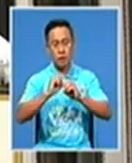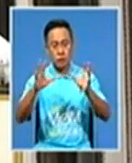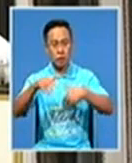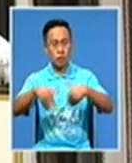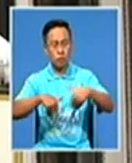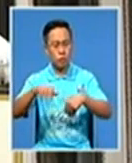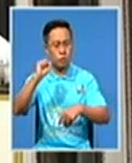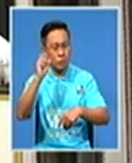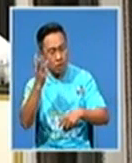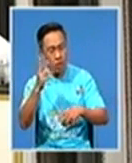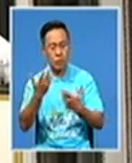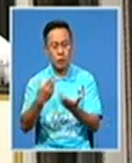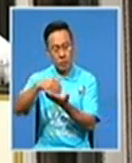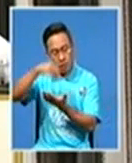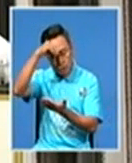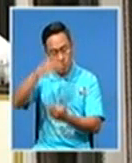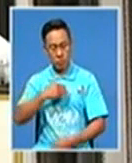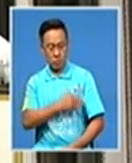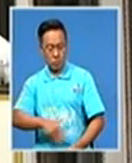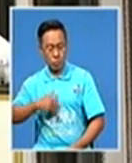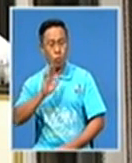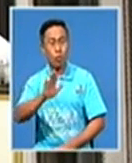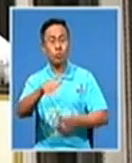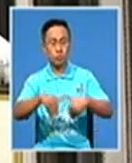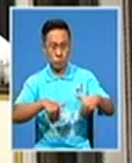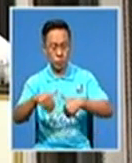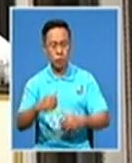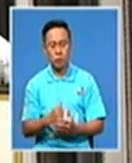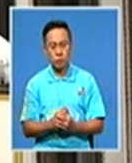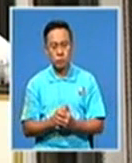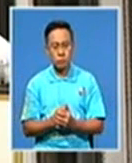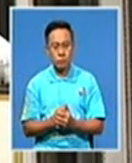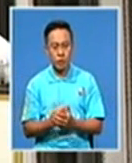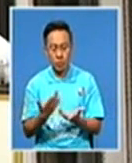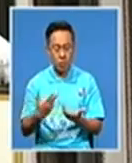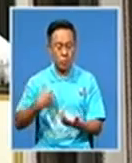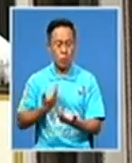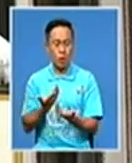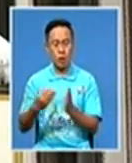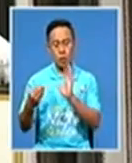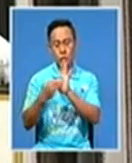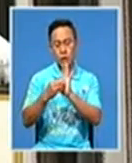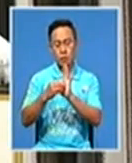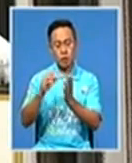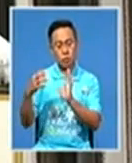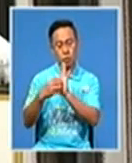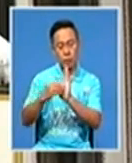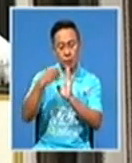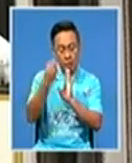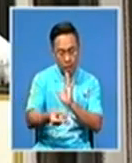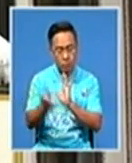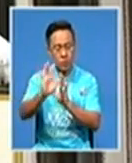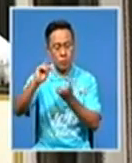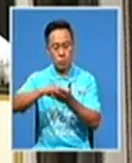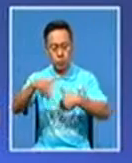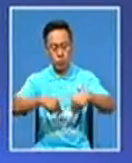ของทุนสวัสดิการการศึกษาสาธารณสุขของชุมชนลดการพึ่งพาจากส่วนกลางสร้างความเข้มแข็งให้กับท้องถิ่นของตนให้เป็นอย่